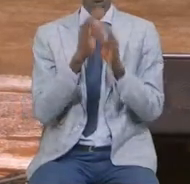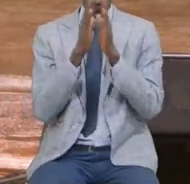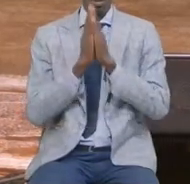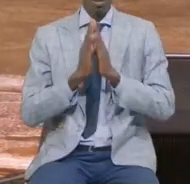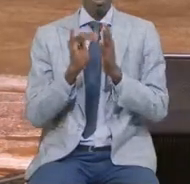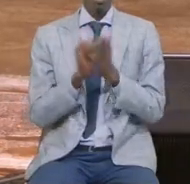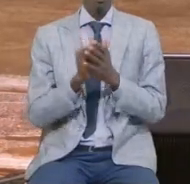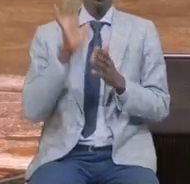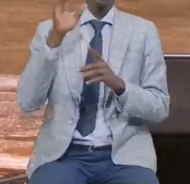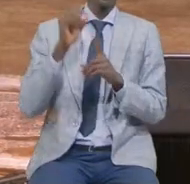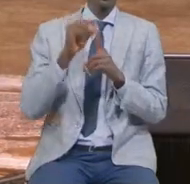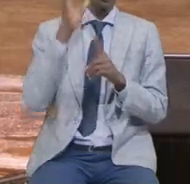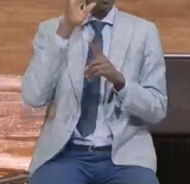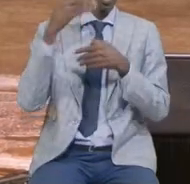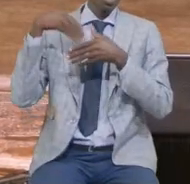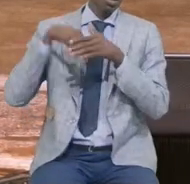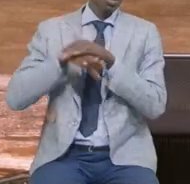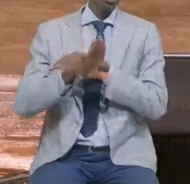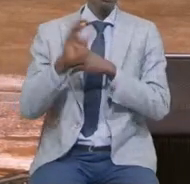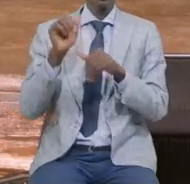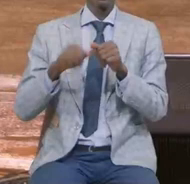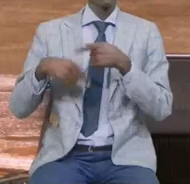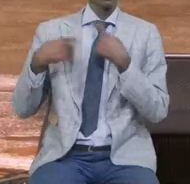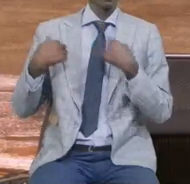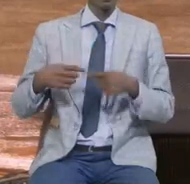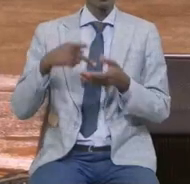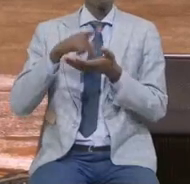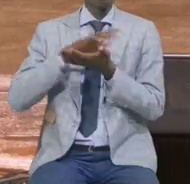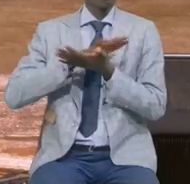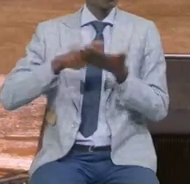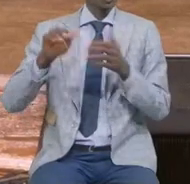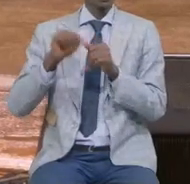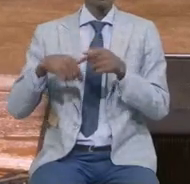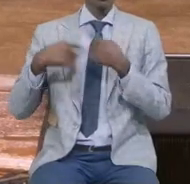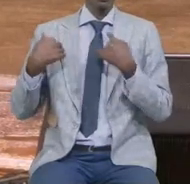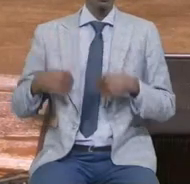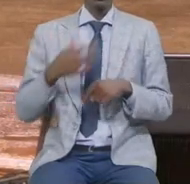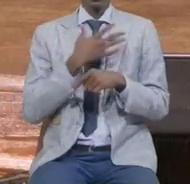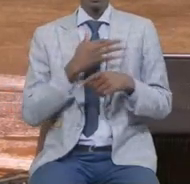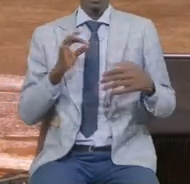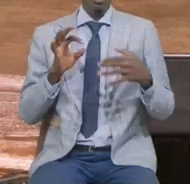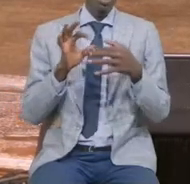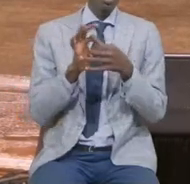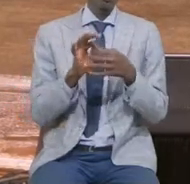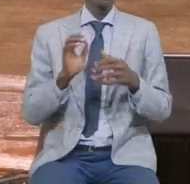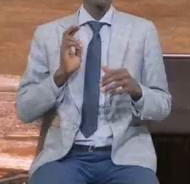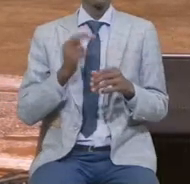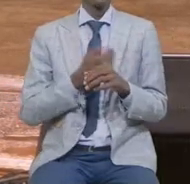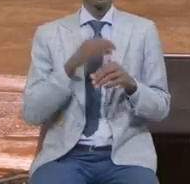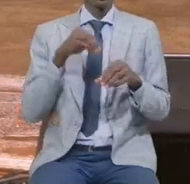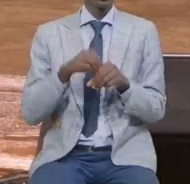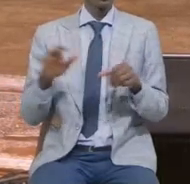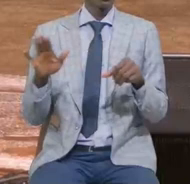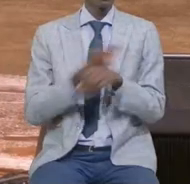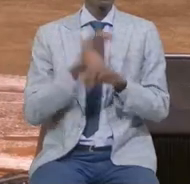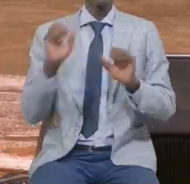que ta parole pénètre chaque cœur, purifie chaque cœur et nous attache à une